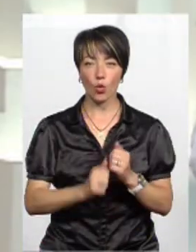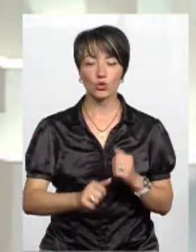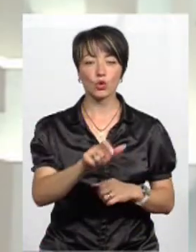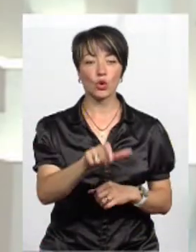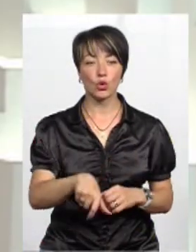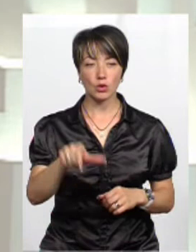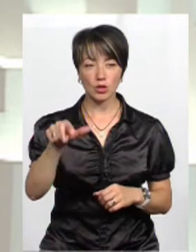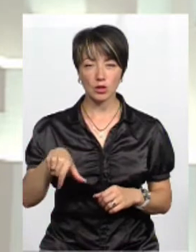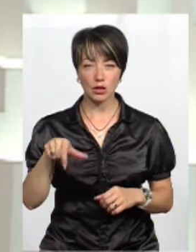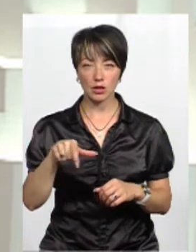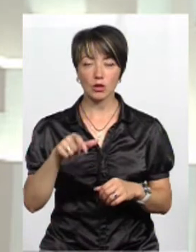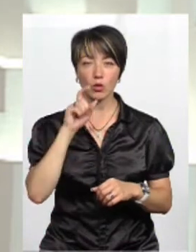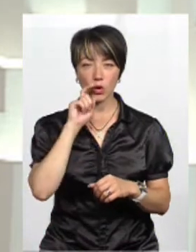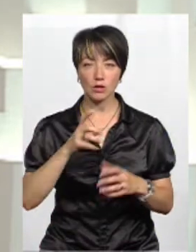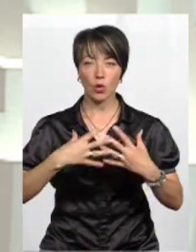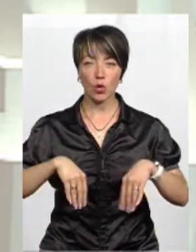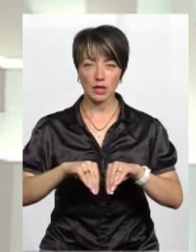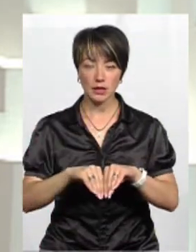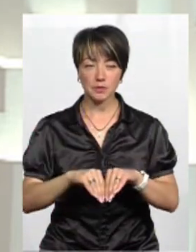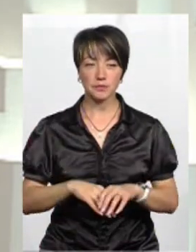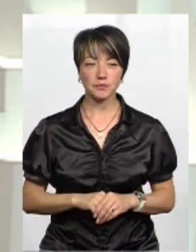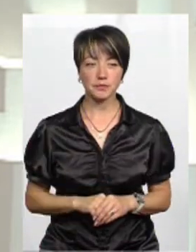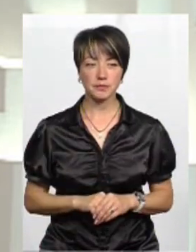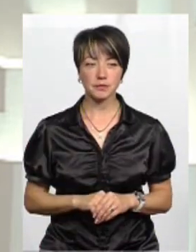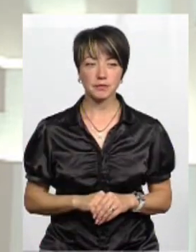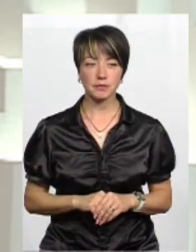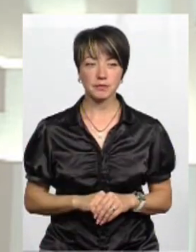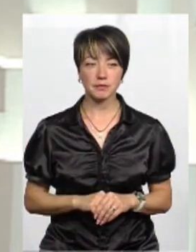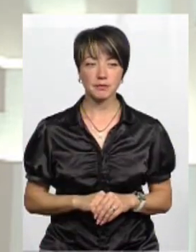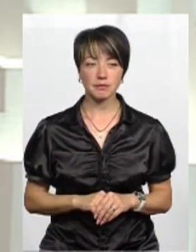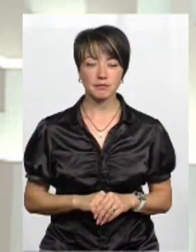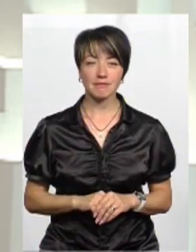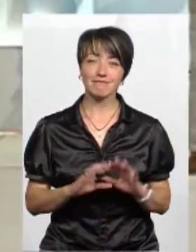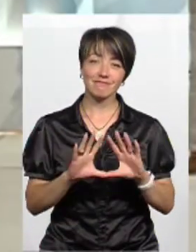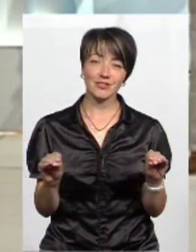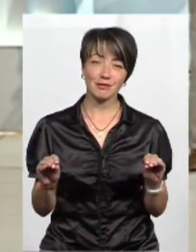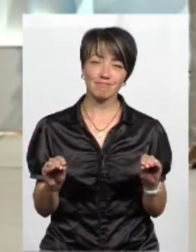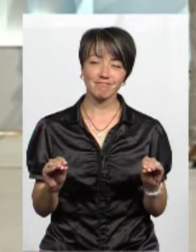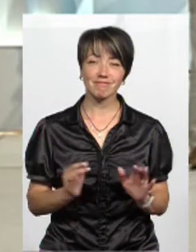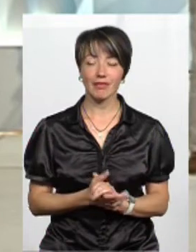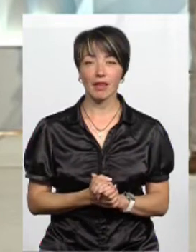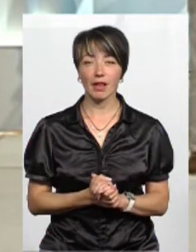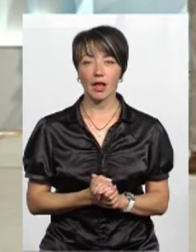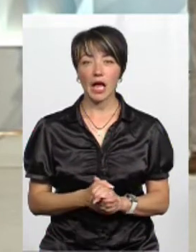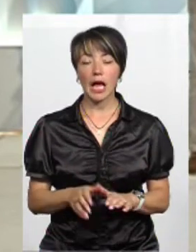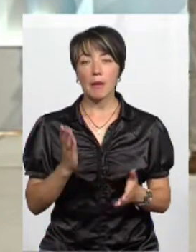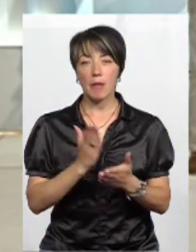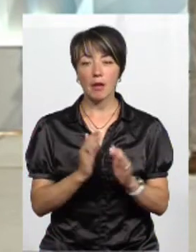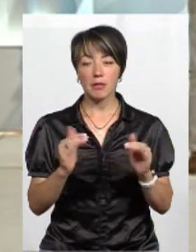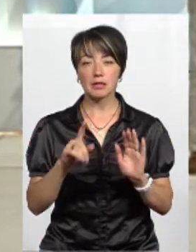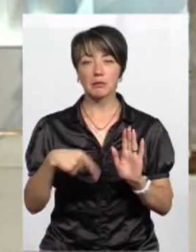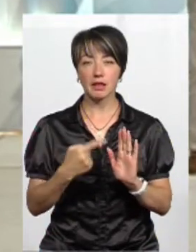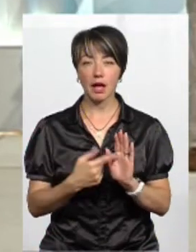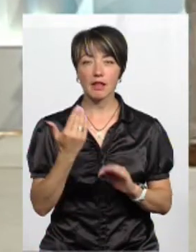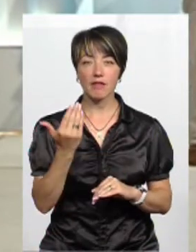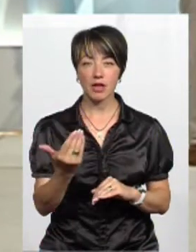кожної української родини. Сказати про і все. Далі маємо бліц-питання